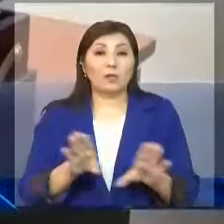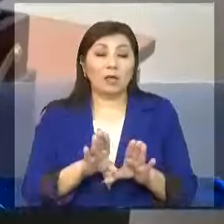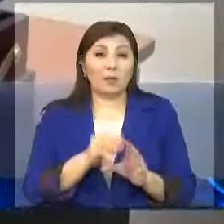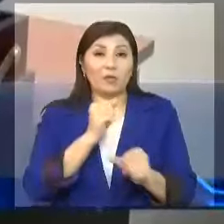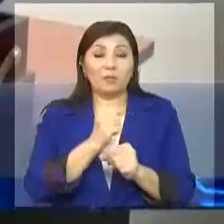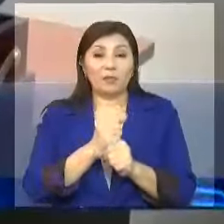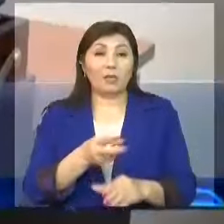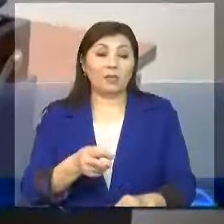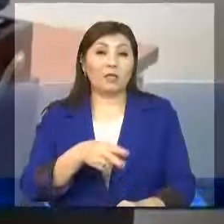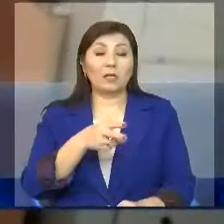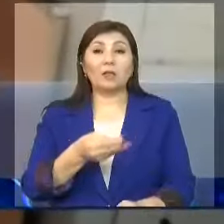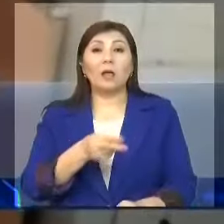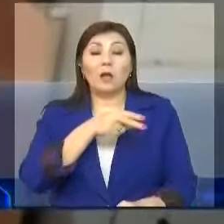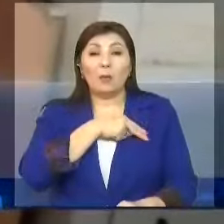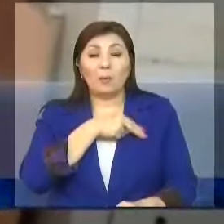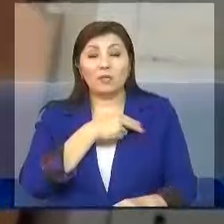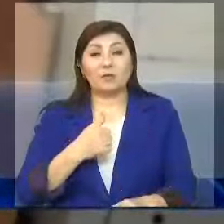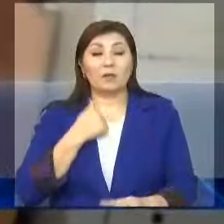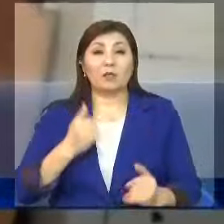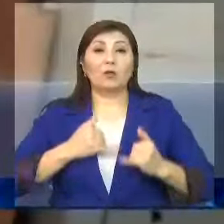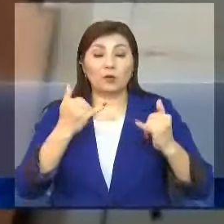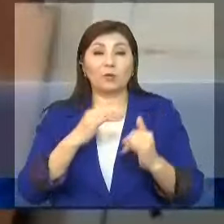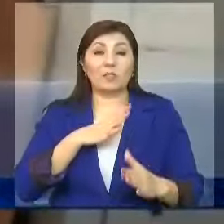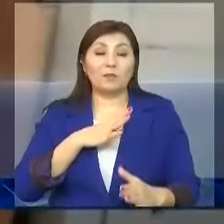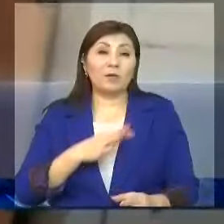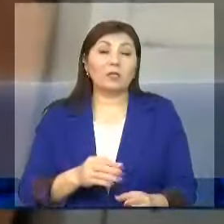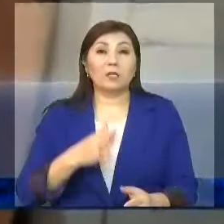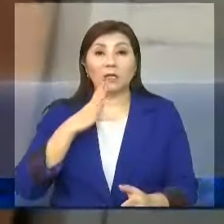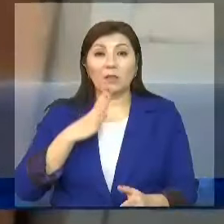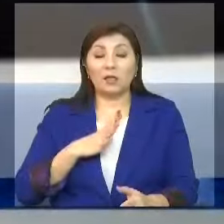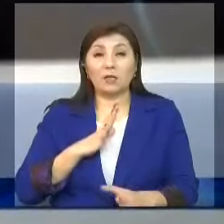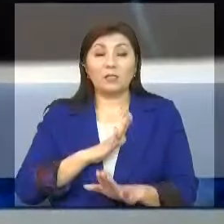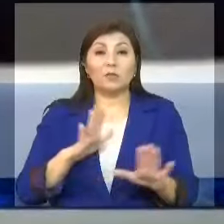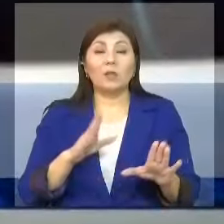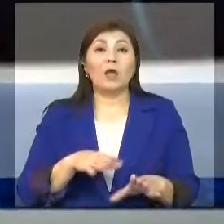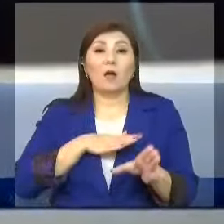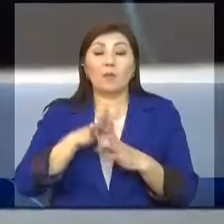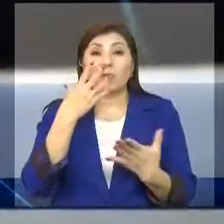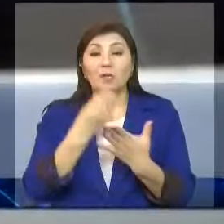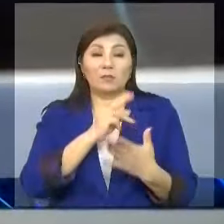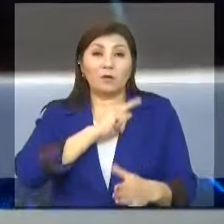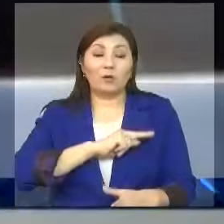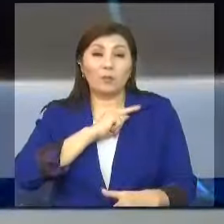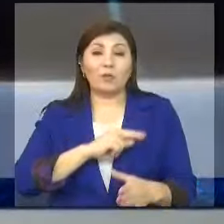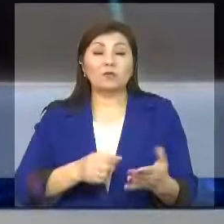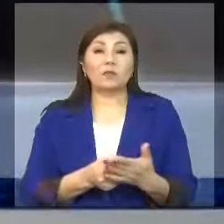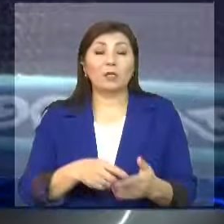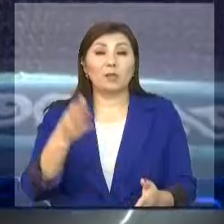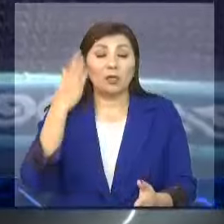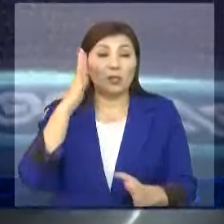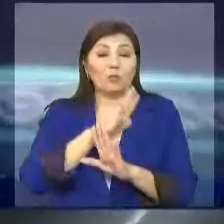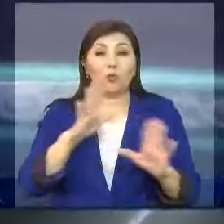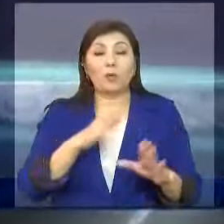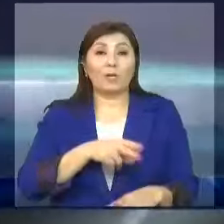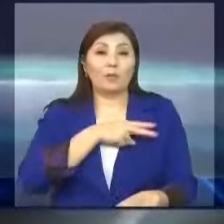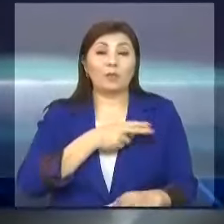«Ерлик Ишин» для молодого сотрудника правоохранительных органов стало приятной неожиданностью. Ведь, выполняя свою работу, полицейский не думает о наградах,